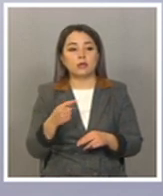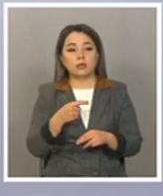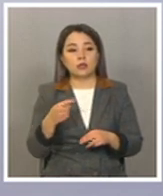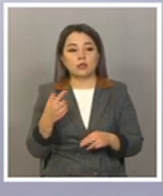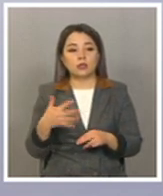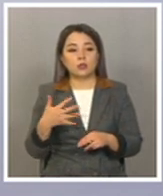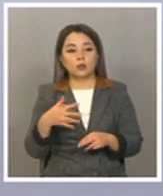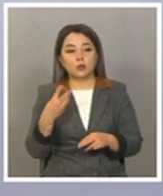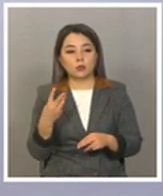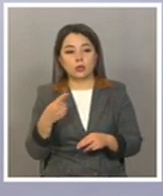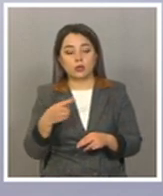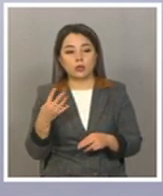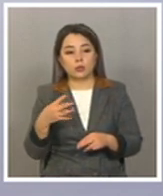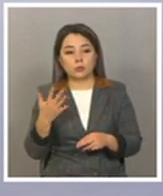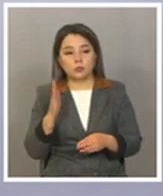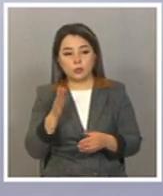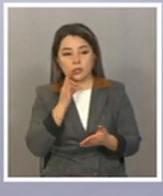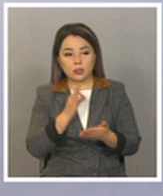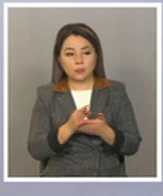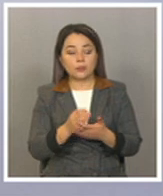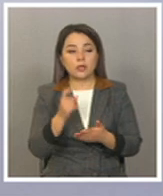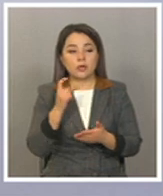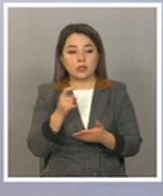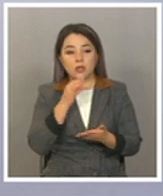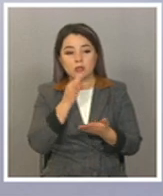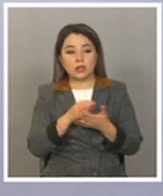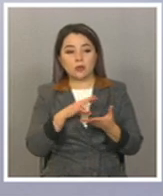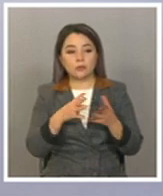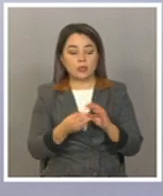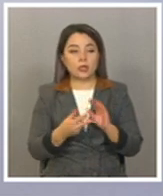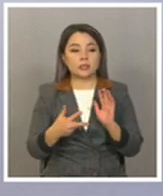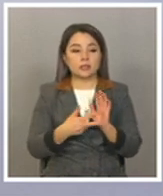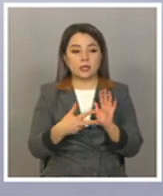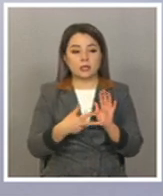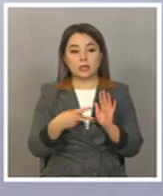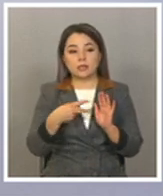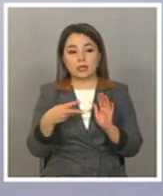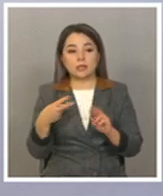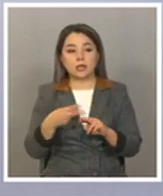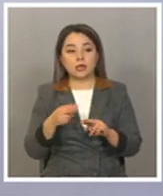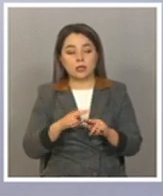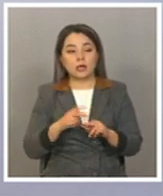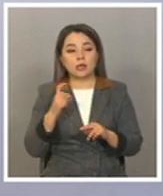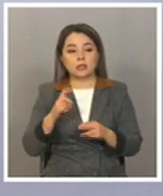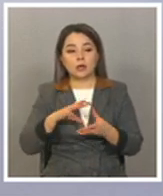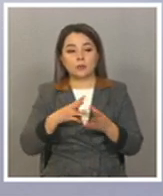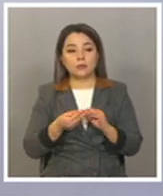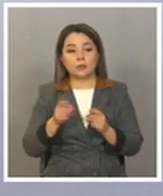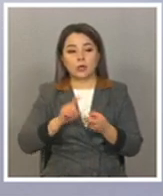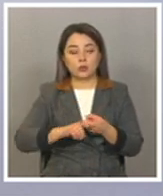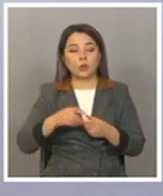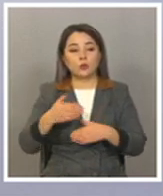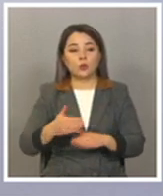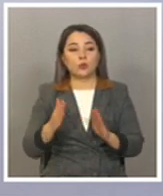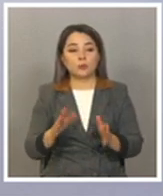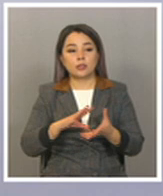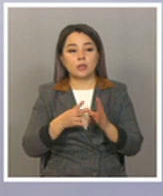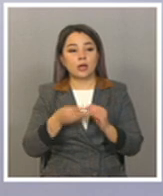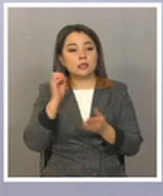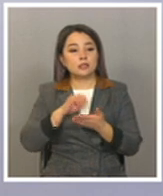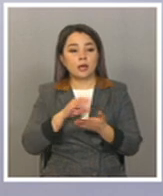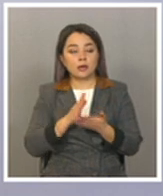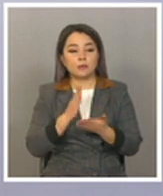45 болады, бұдан x-тің мәні 8-ге тең. Ал біз x арқылы 4 бұрыштардың санын белгілеген